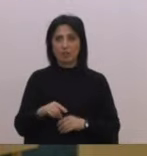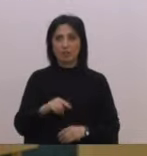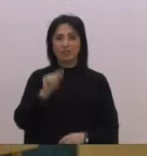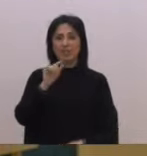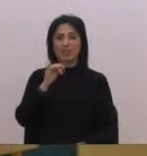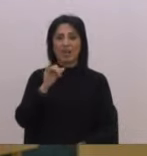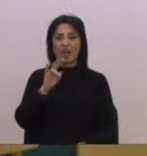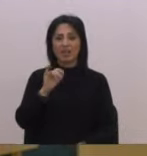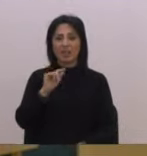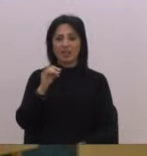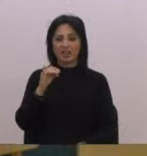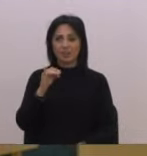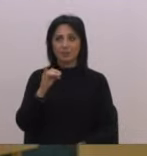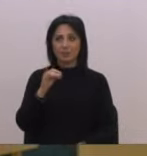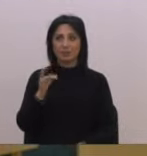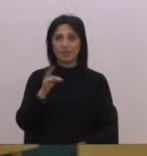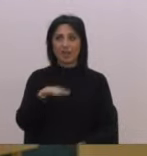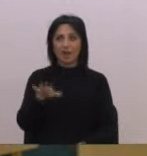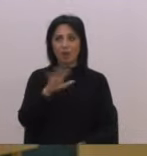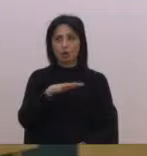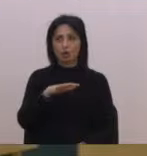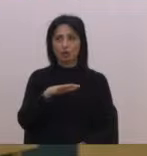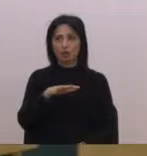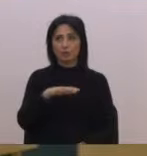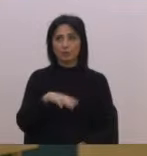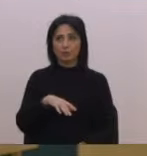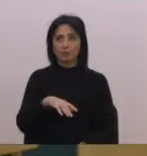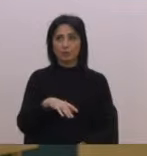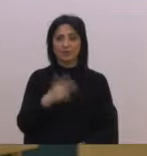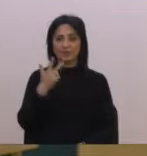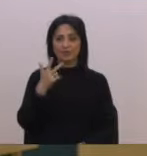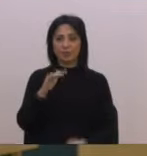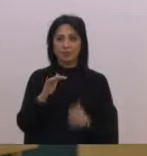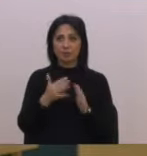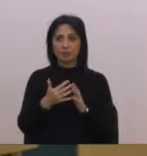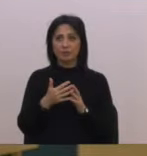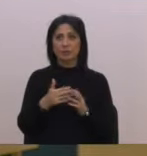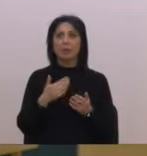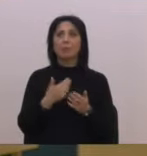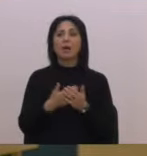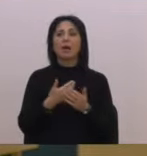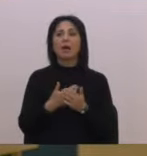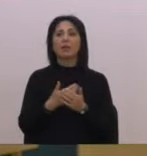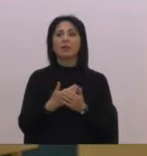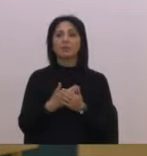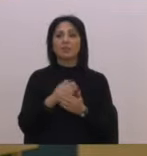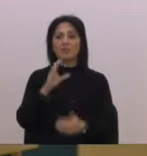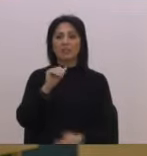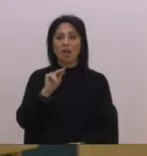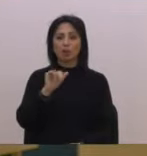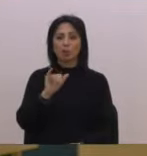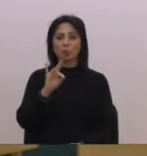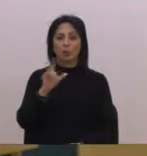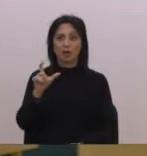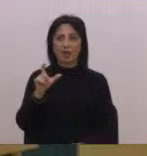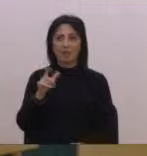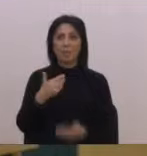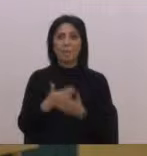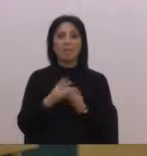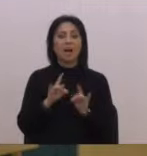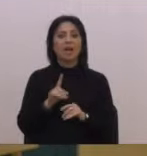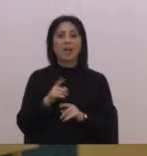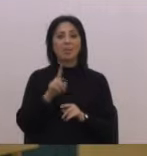თიანეთის რაიონში, სამი სოფელი, მაგალითად საჭურე. ეს მაგალითი მოვიყვანე,